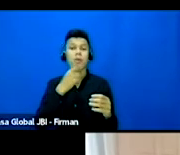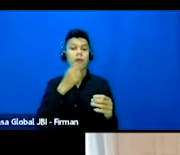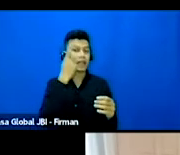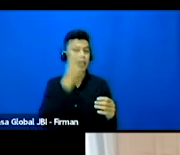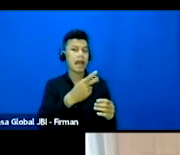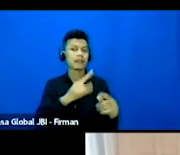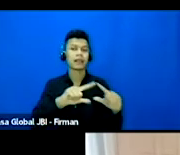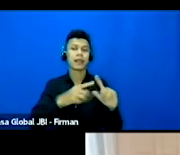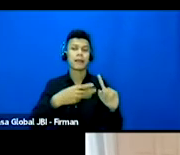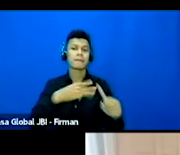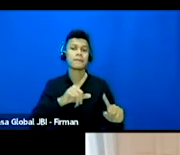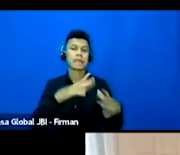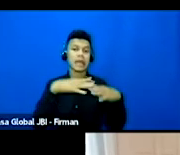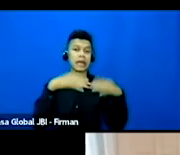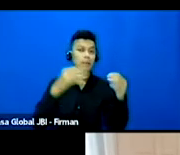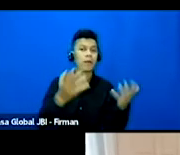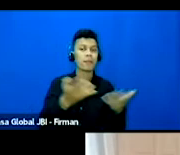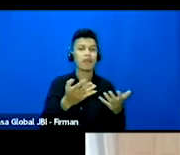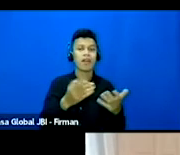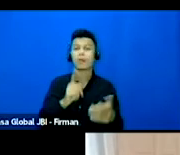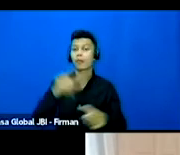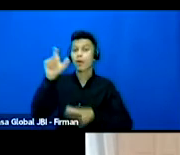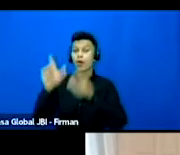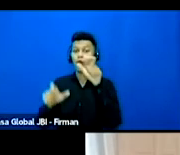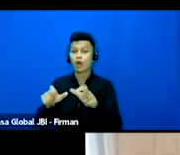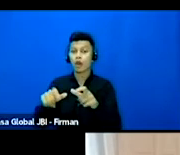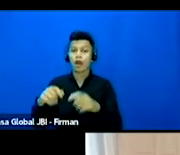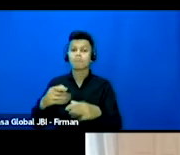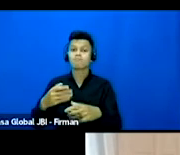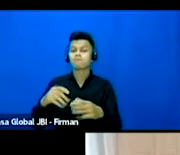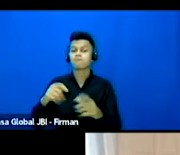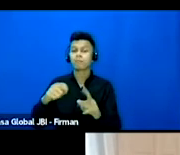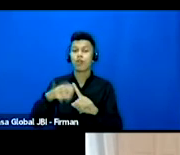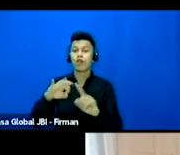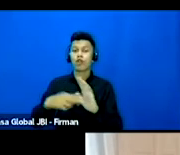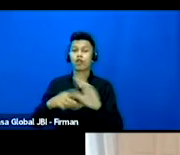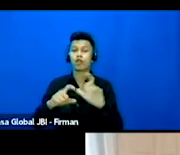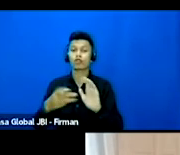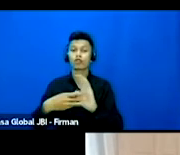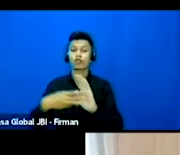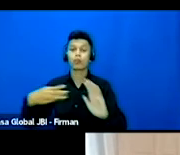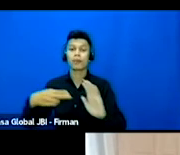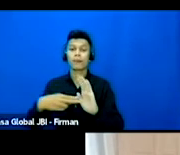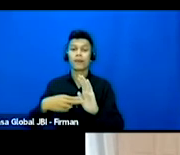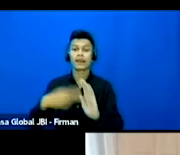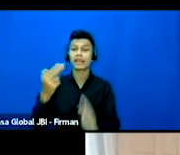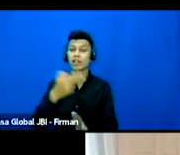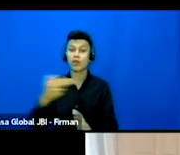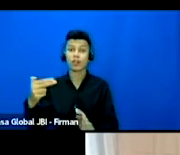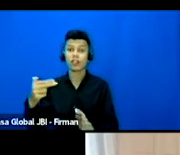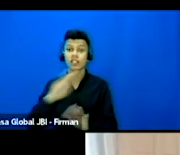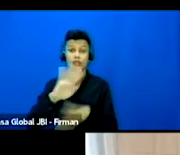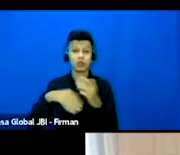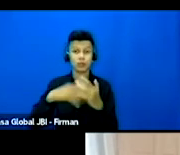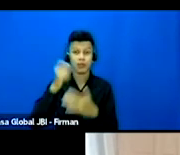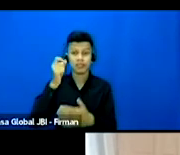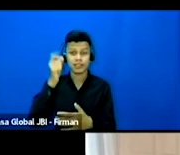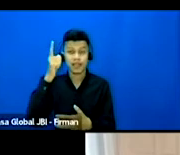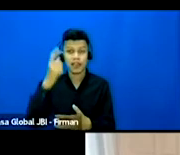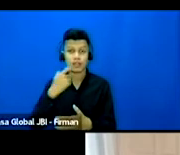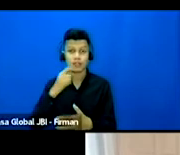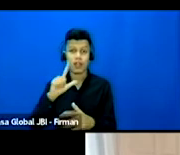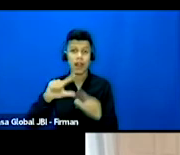konsumen karena konsumen Indonesia eh belum atau tidak semuanya melek tentang